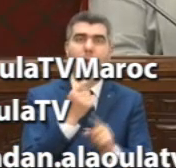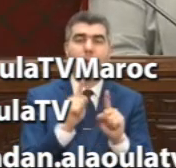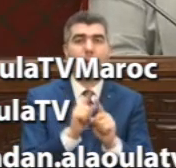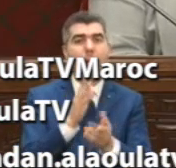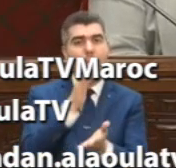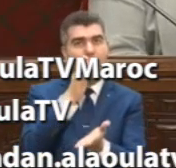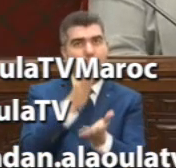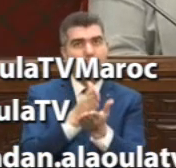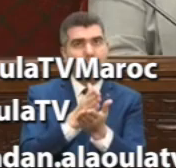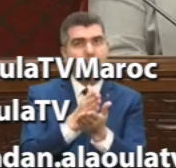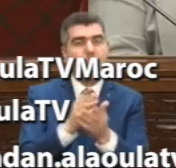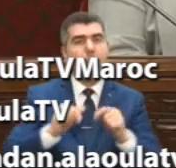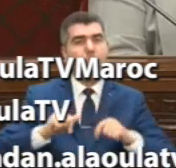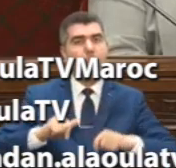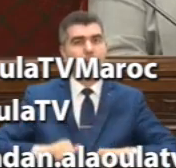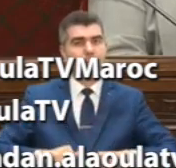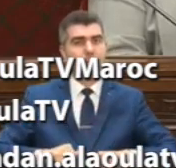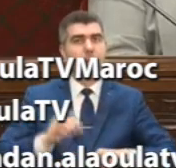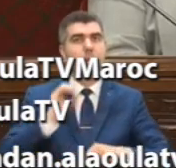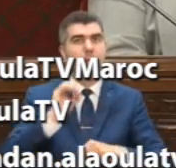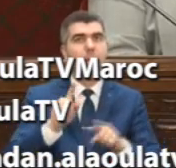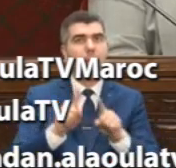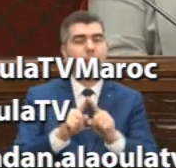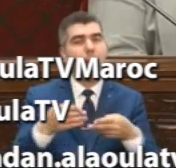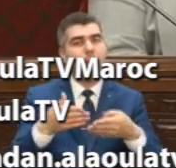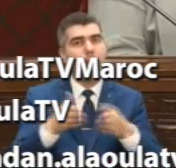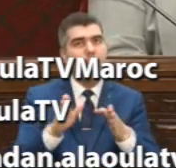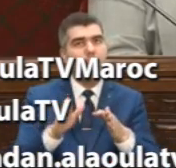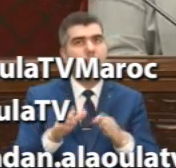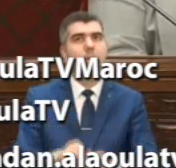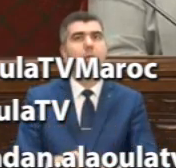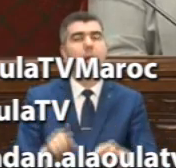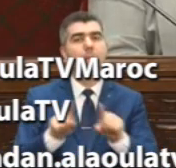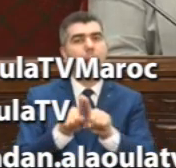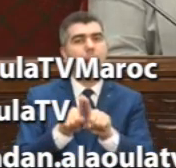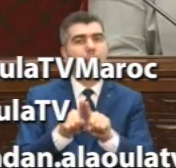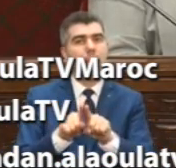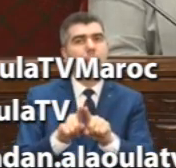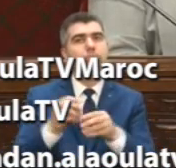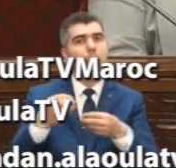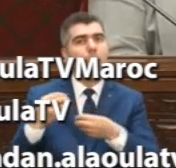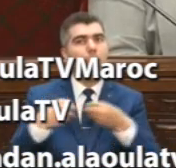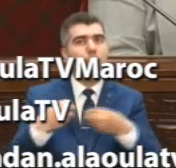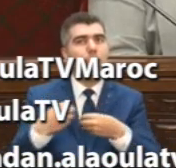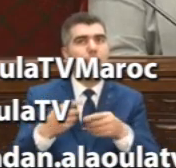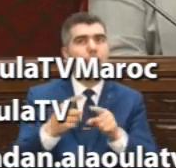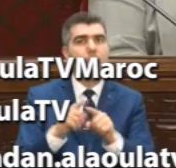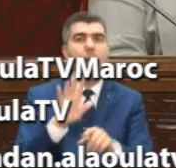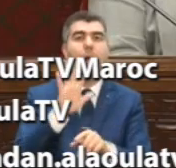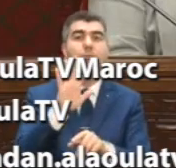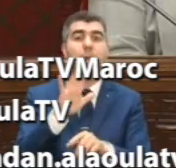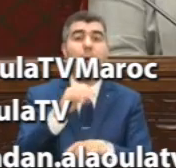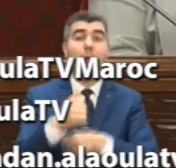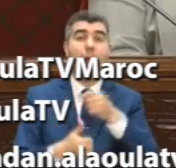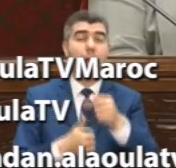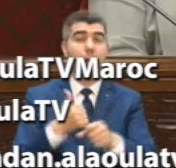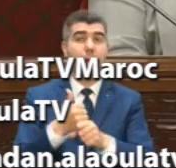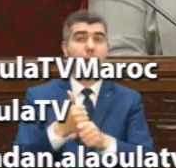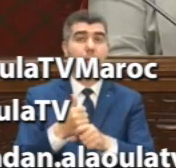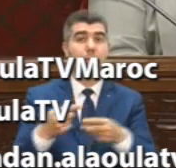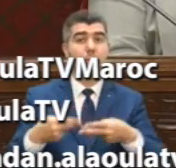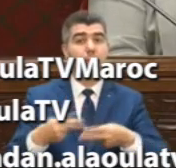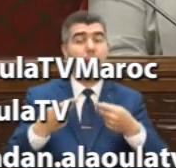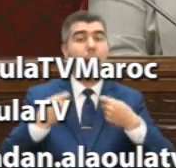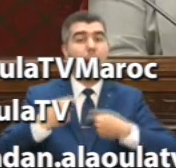ديال الوزير ديال القطاع المعني انه يفتح المنصب عندما تنتهي 5 سنوات بناء على منشور السيد